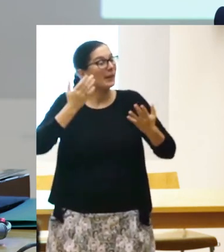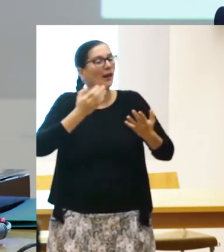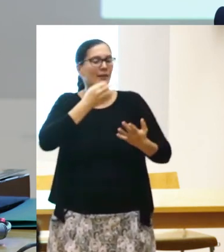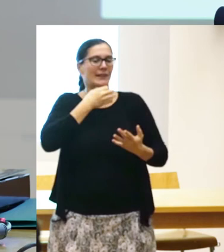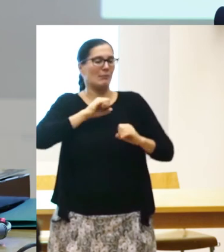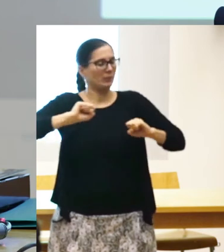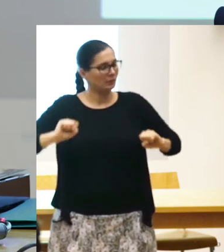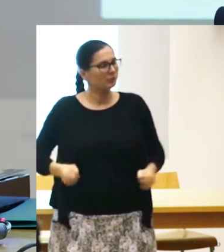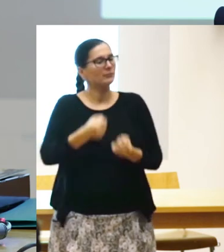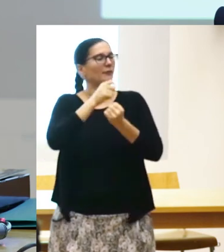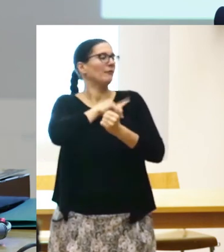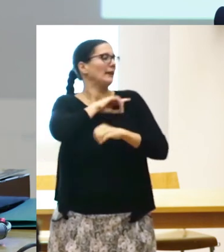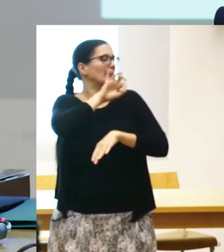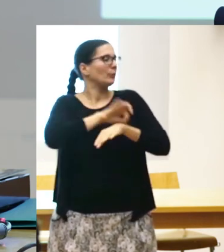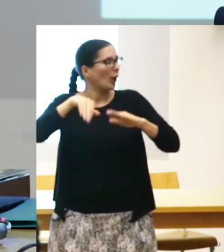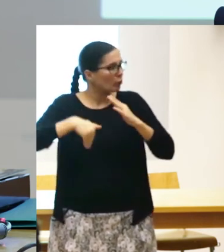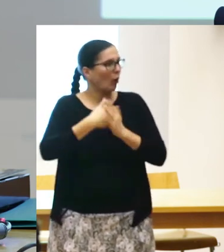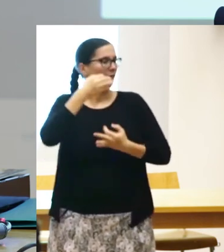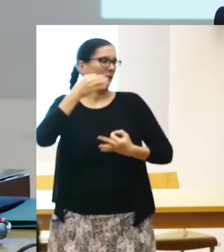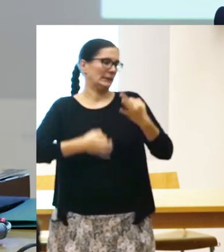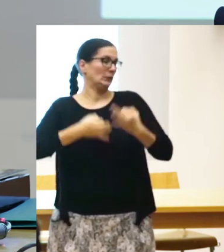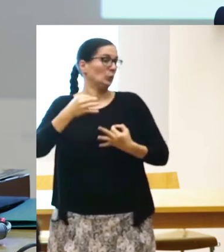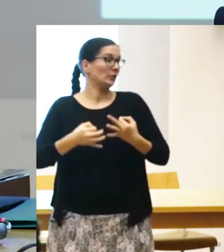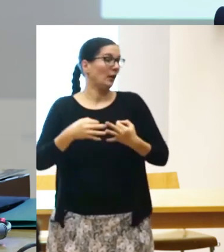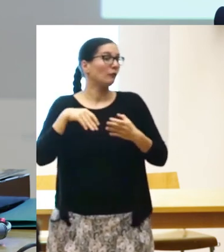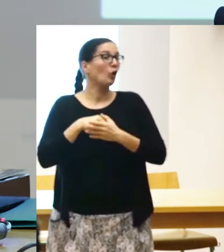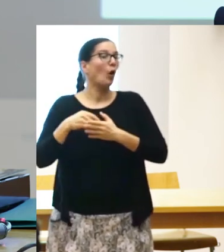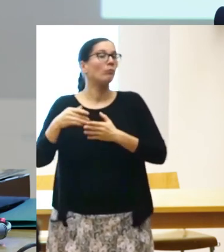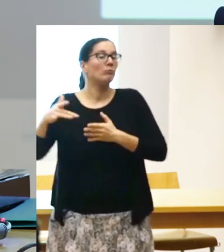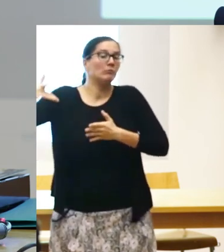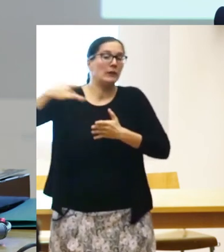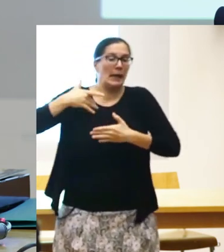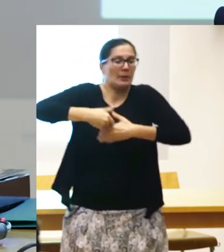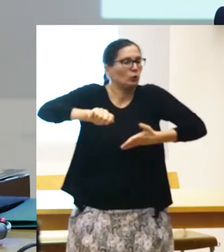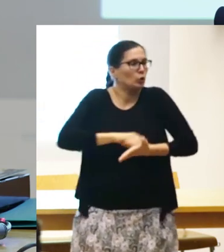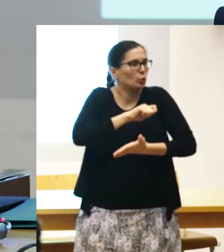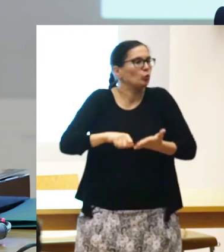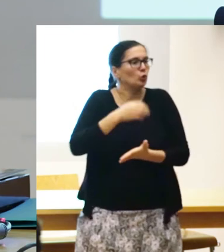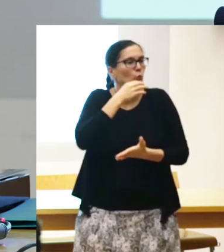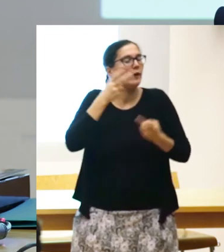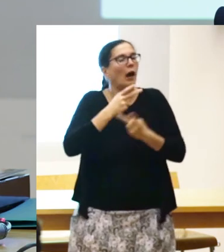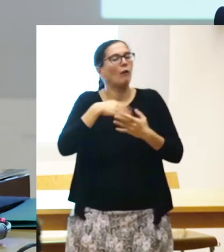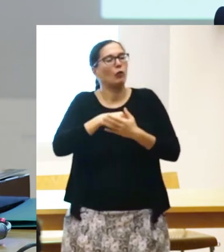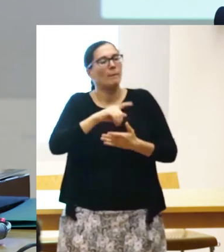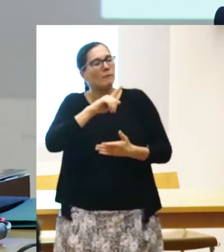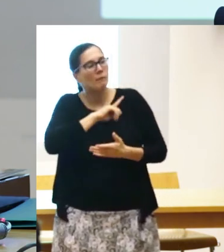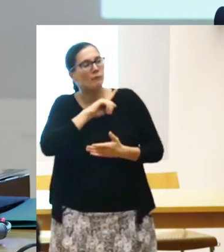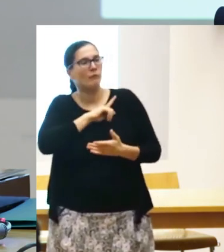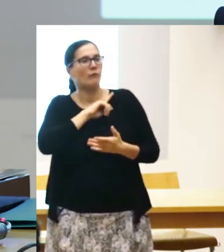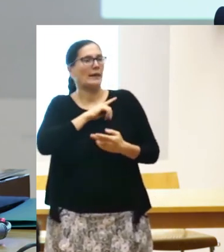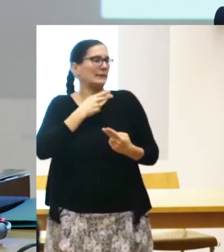vlastně stabilní strukturu institucionálního typu, za kterou alespoň symbolicky a ekonomicky převezme